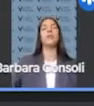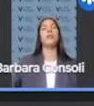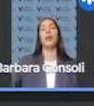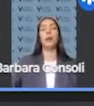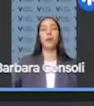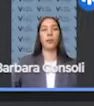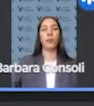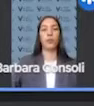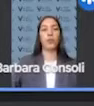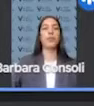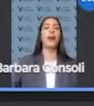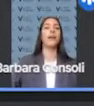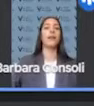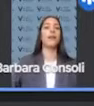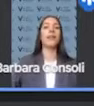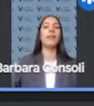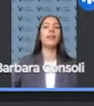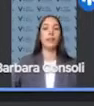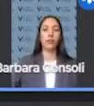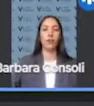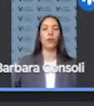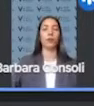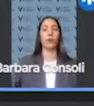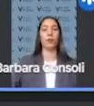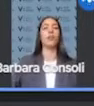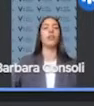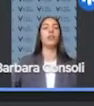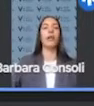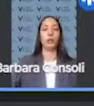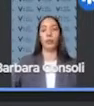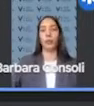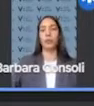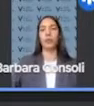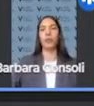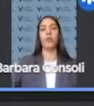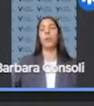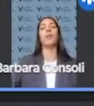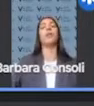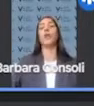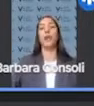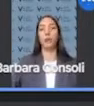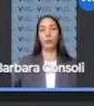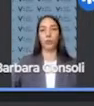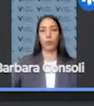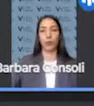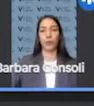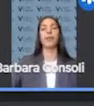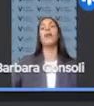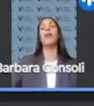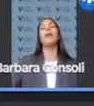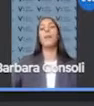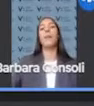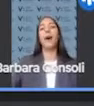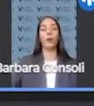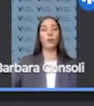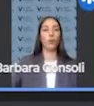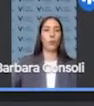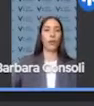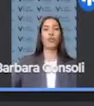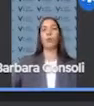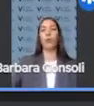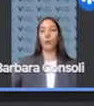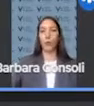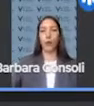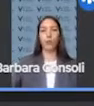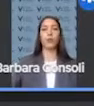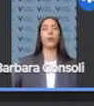più, quindi sicuramente per un giurista il testo normativo, il dato normativo di riferimento è il punto di partenza, ma